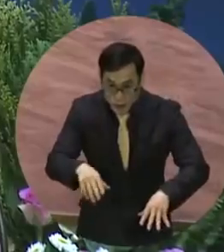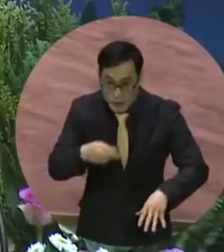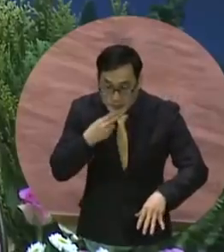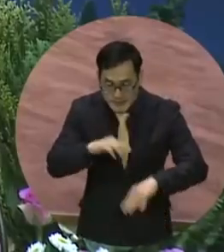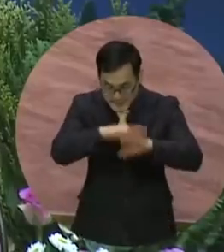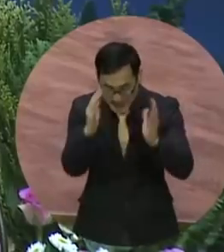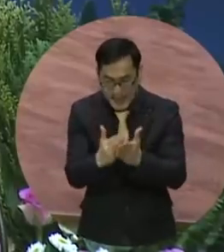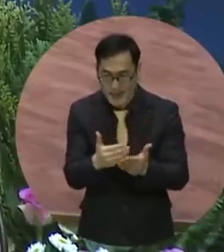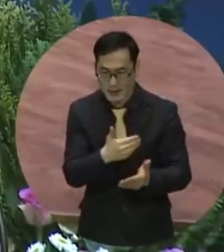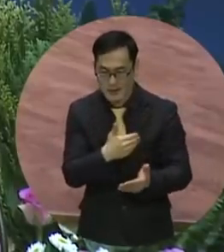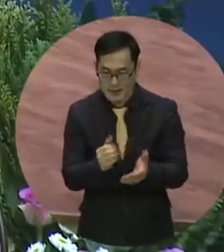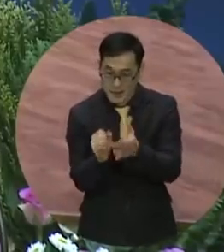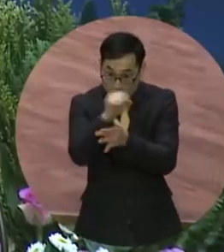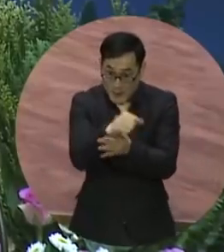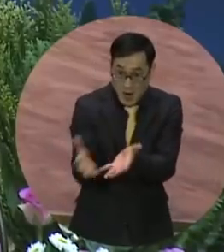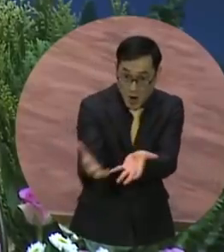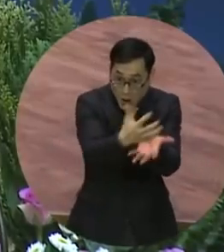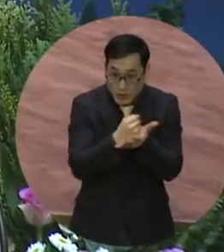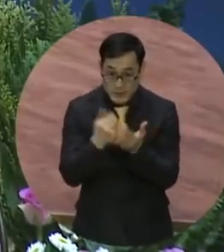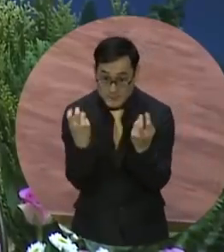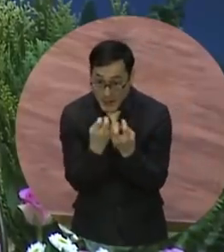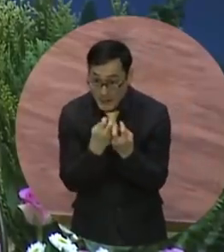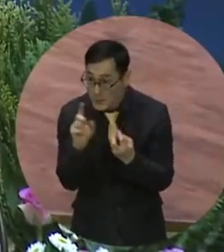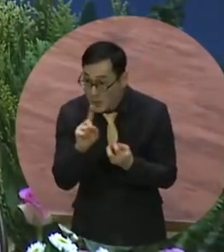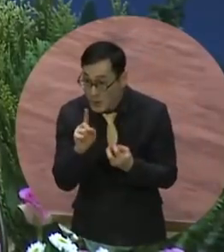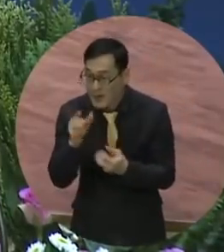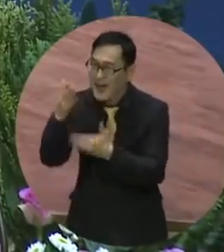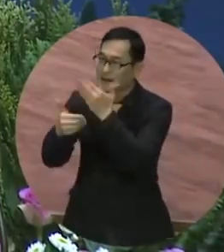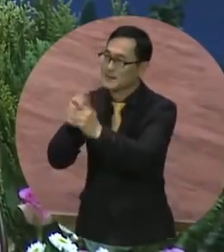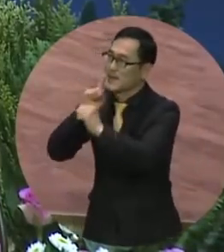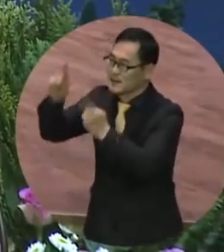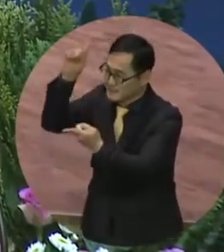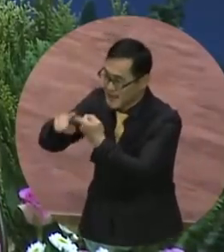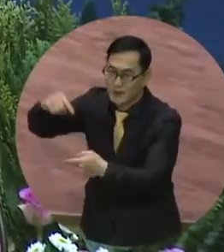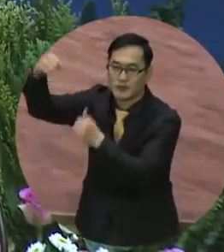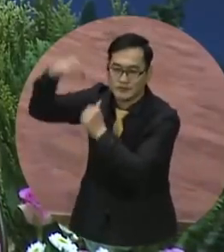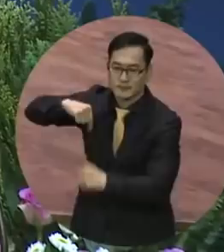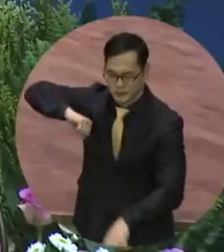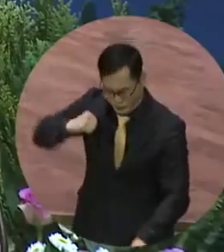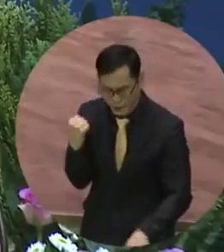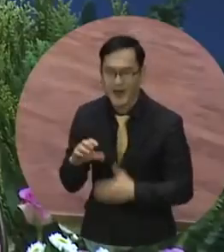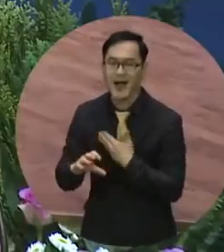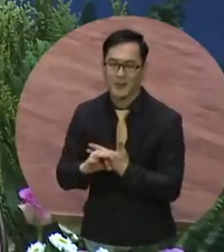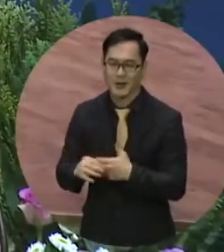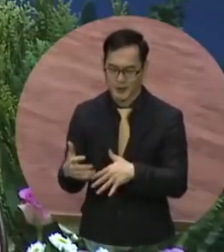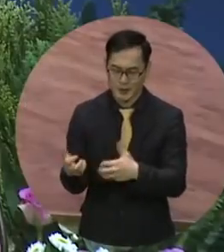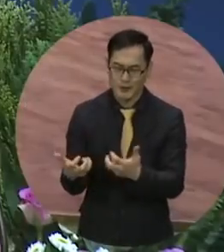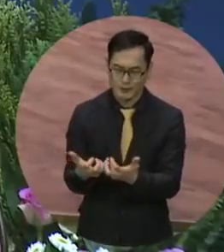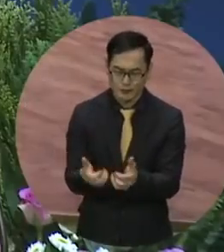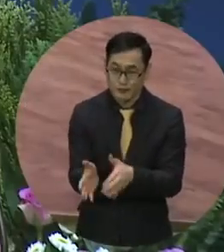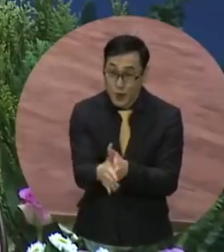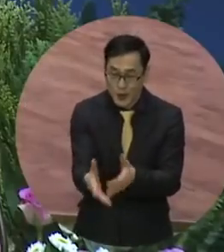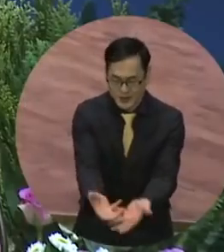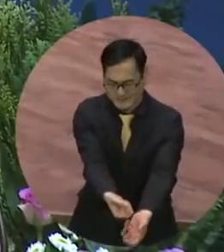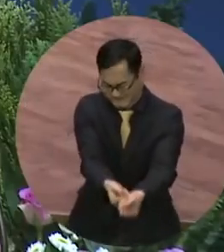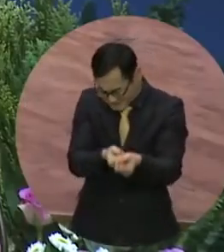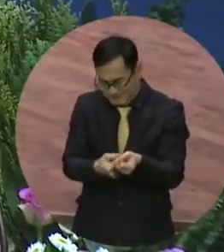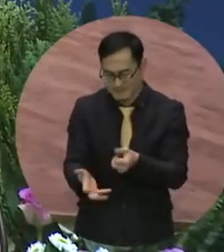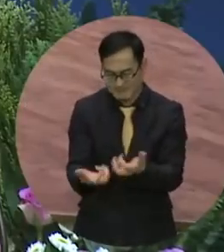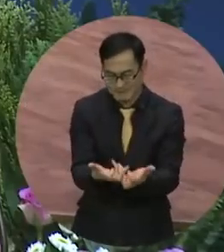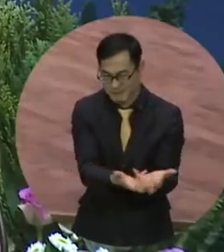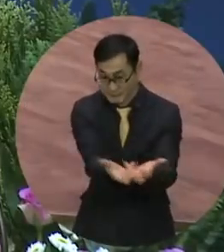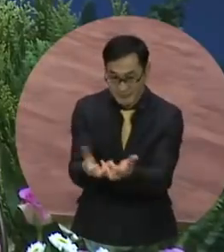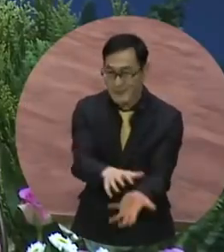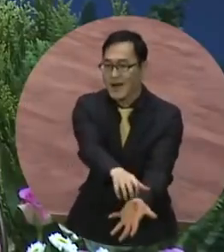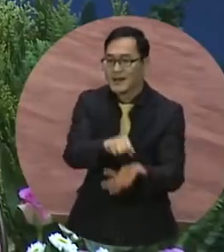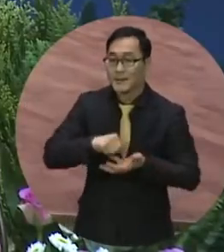하나님의 말씀대로 순종하면 돼요. 성령이도 받는 거예요. 말씀의 흐름 따라가면 됩니다. 언약 흐름 따라서